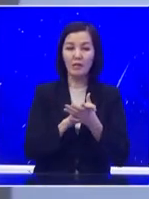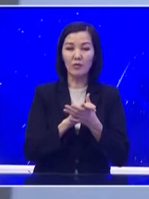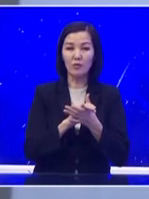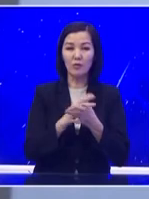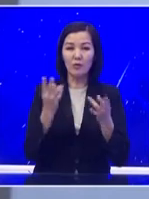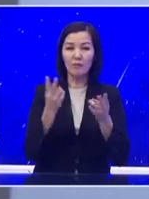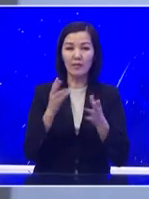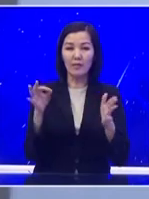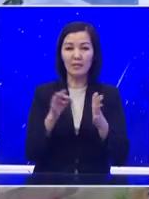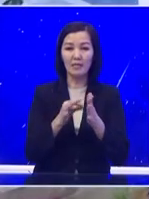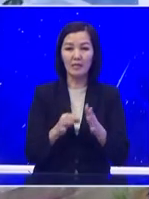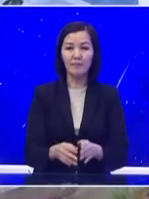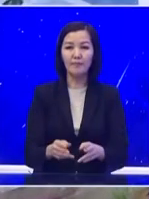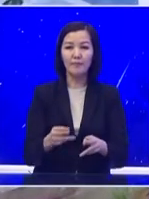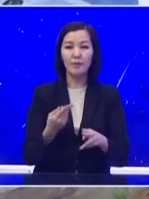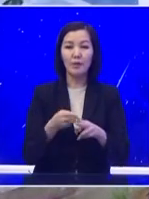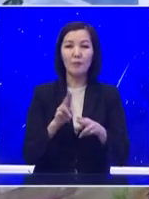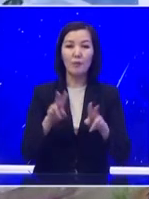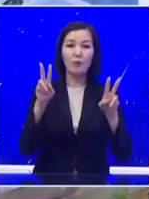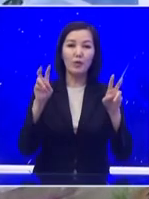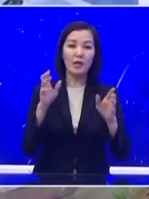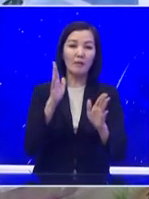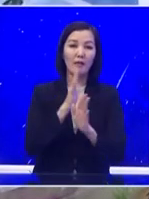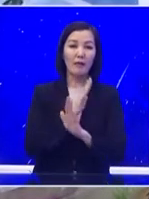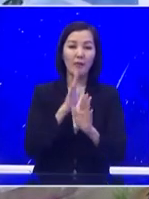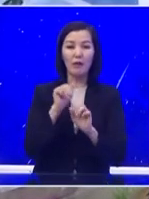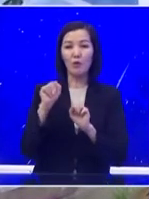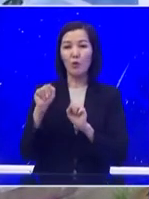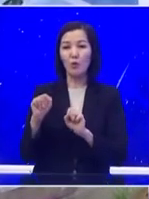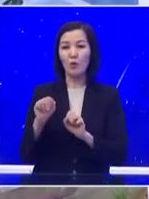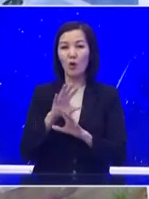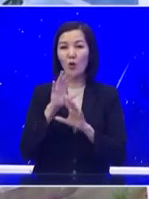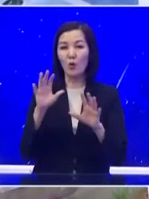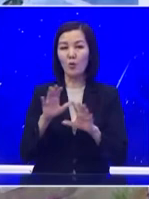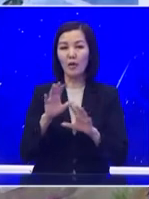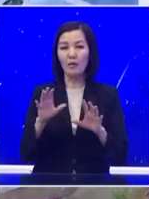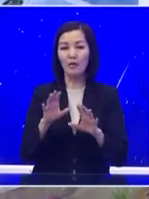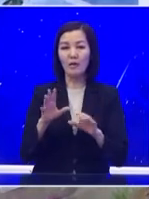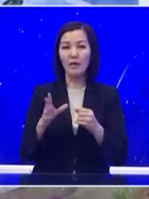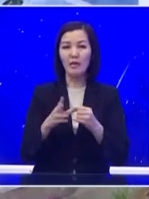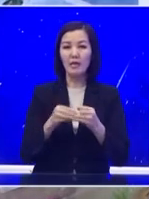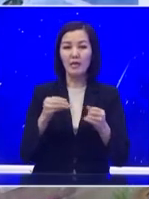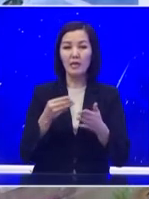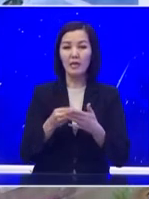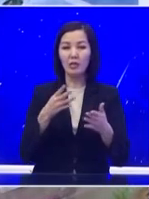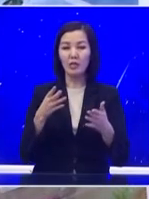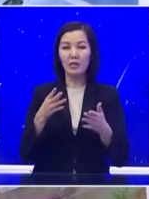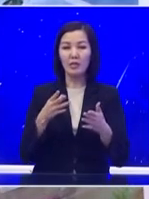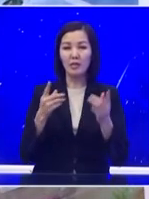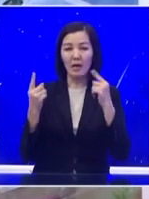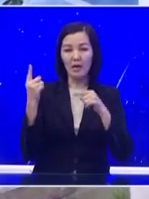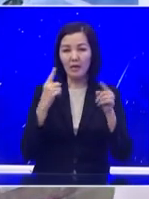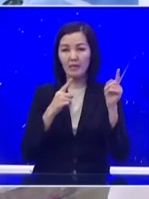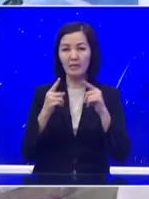дейді. Яғни бұл тақырыпта мен табиғатты қорғау, өзіміздің жетісу жерлеріміздегі киелі жерлердің аңызын, тарихын ұмытпау туралы